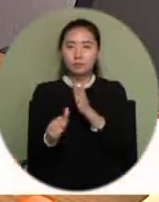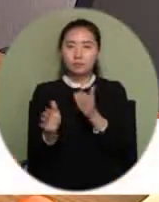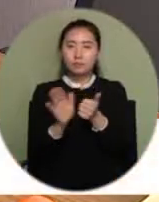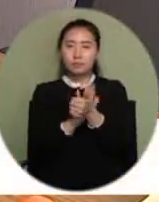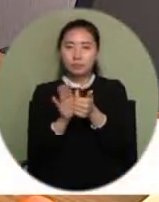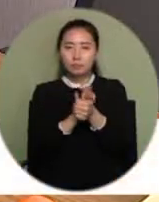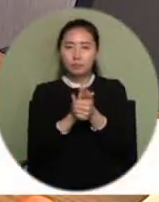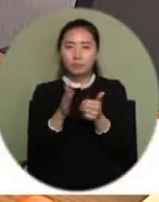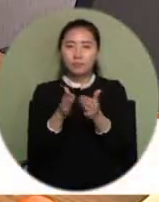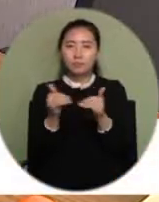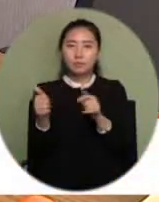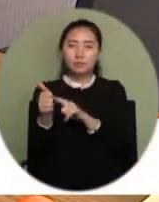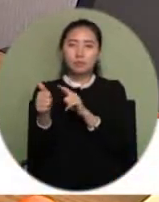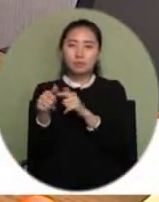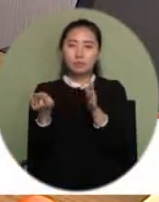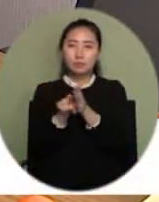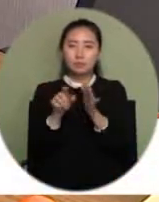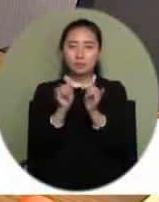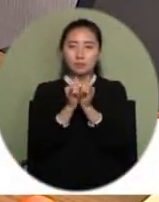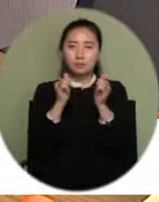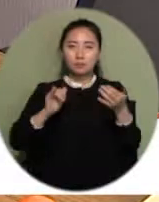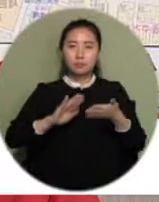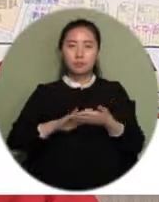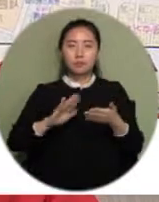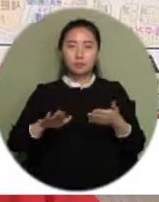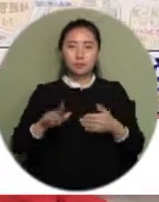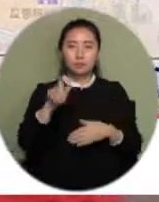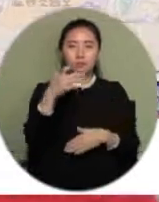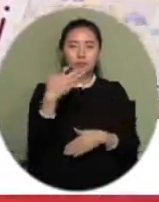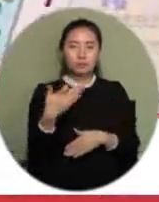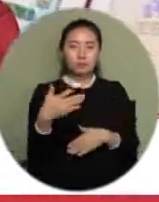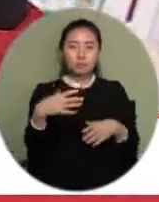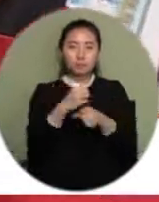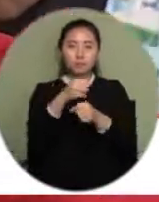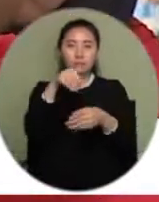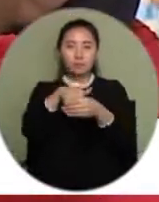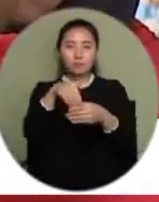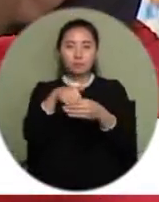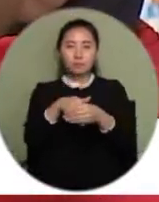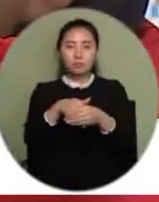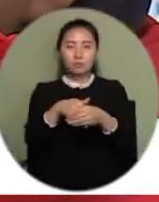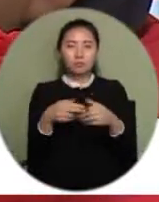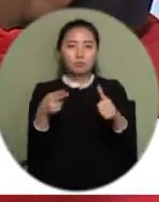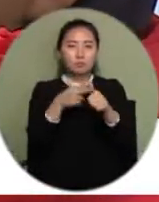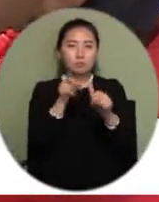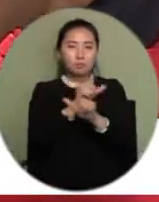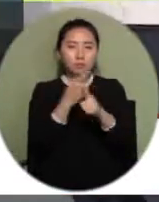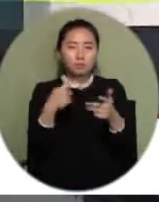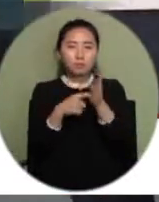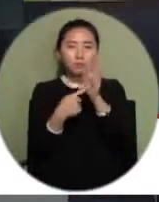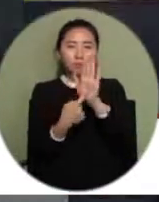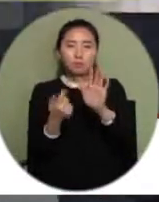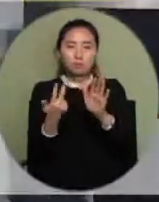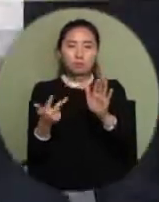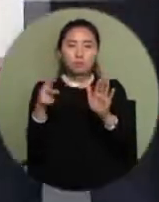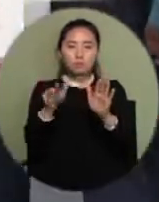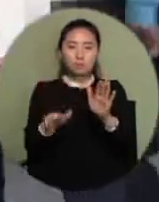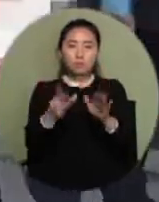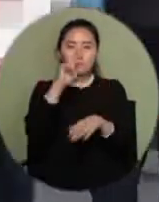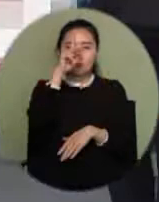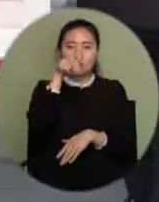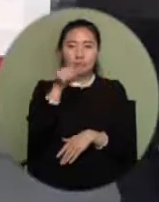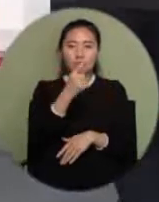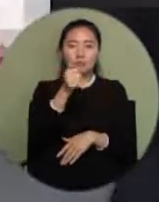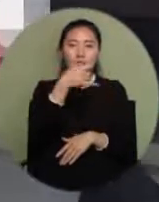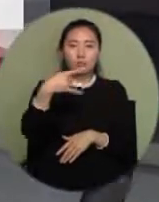비서실장을 맡겼을 정도로 믿고 있는 인물입니다. 19대 총선을 앞두고 불출마 선언을 했지만 이후 대선에서 박근혜